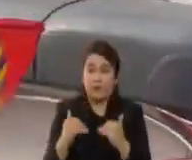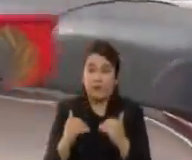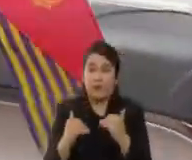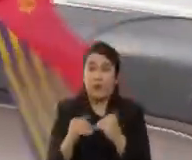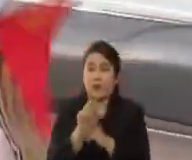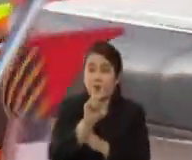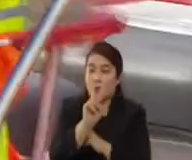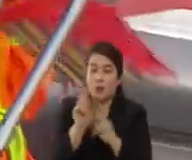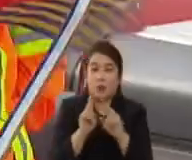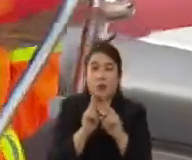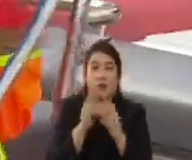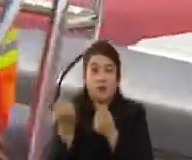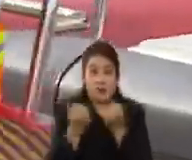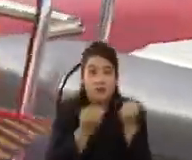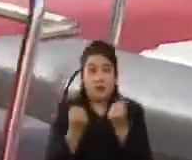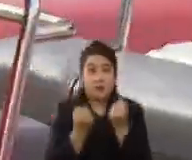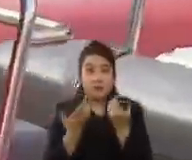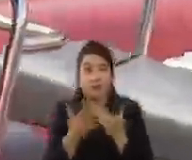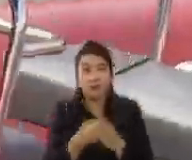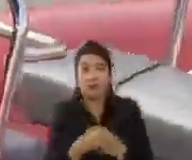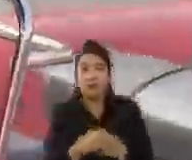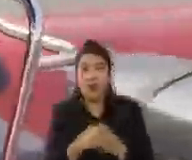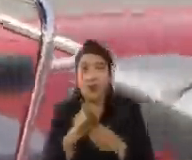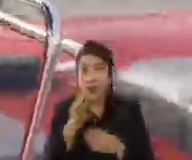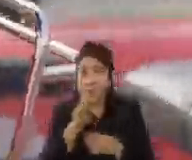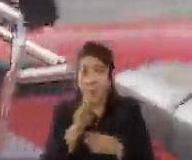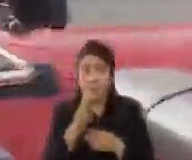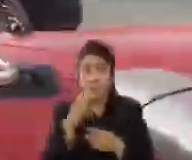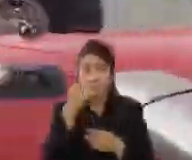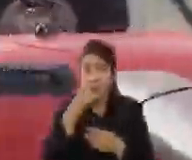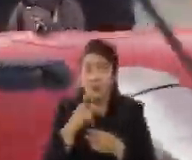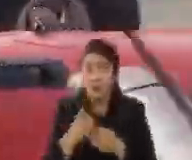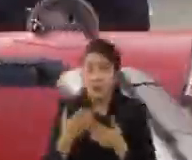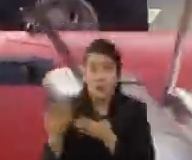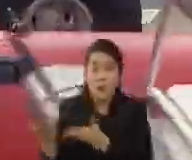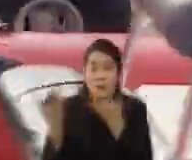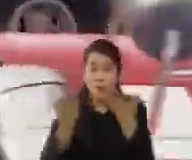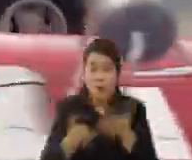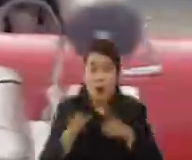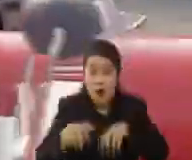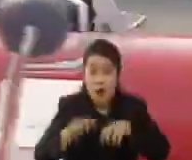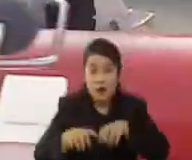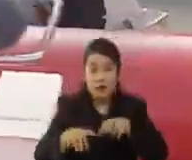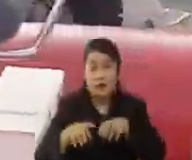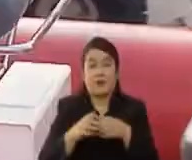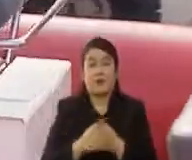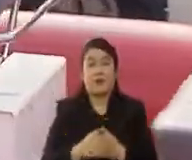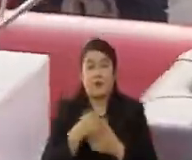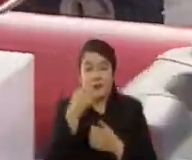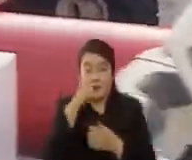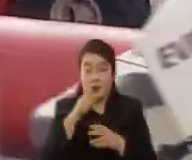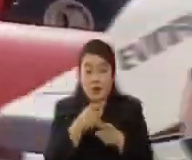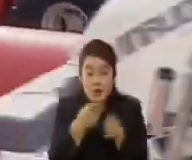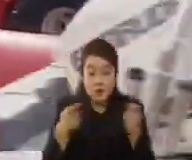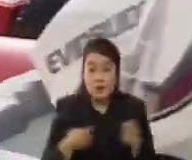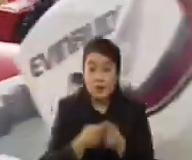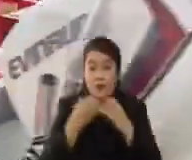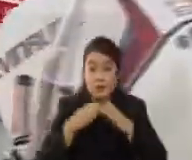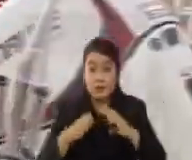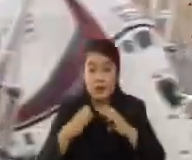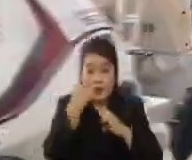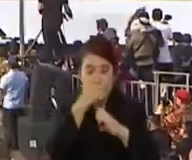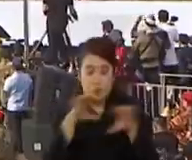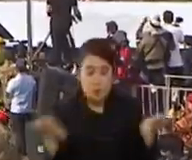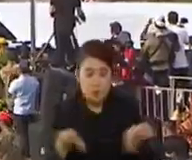Adalah dua unit jentera yang digunakan oleh unit pengesan bagi membawa anjing-anjing pengesan ke lokasi kecemasan bagi